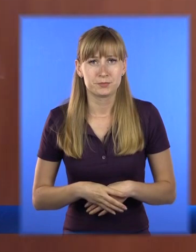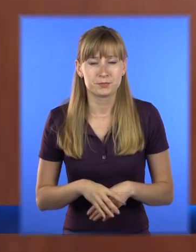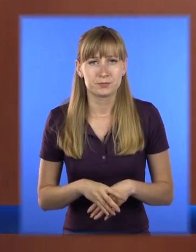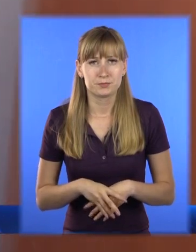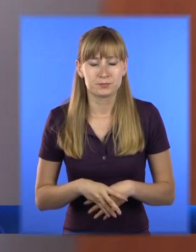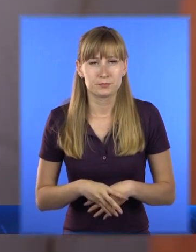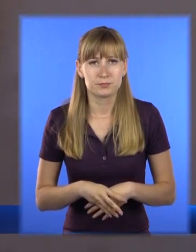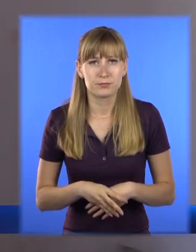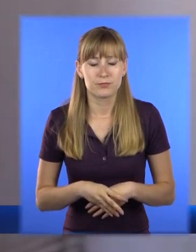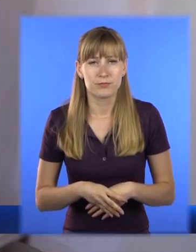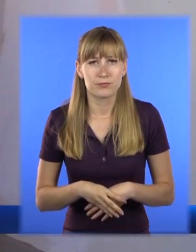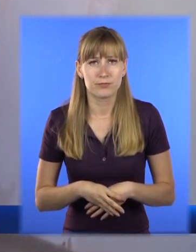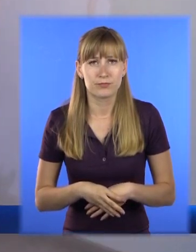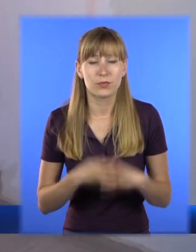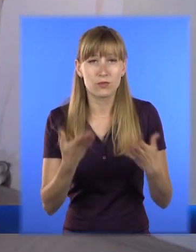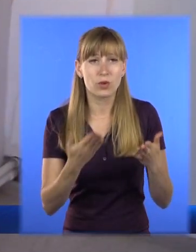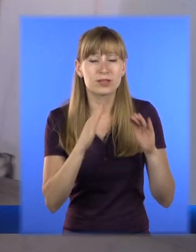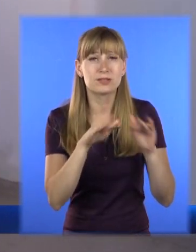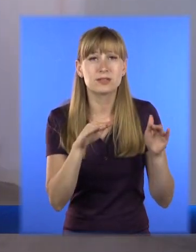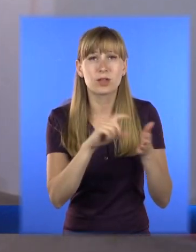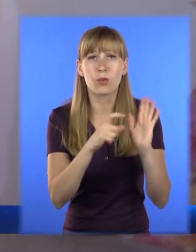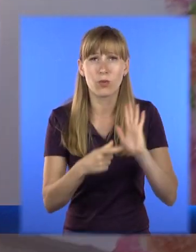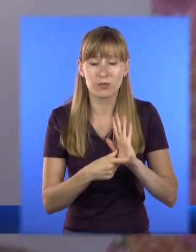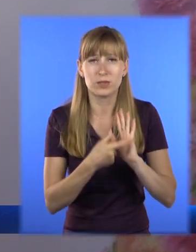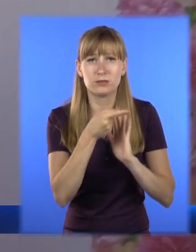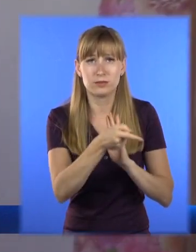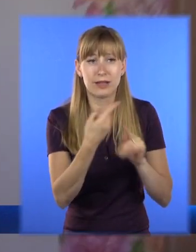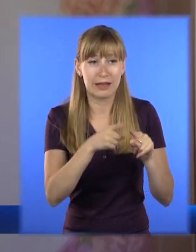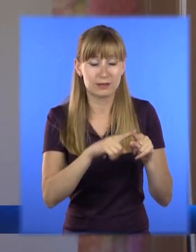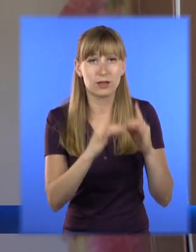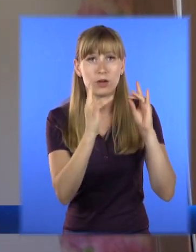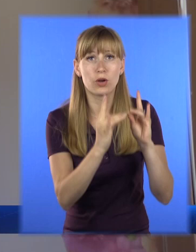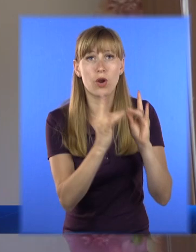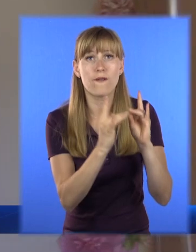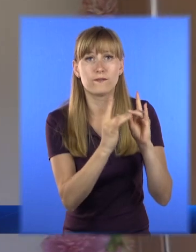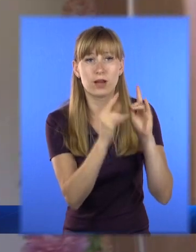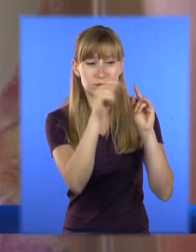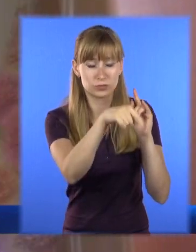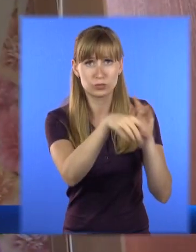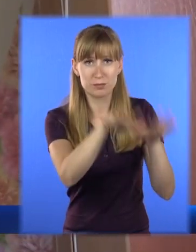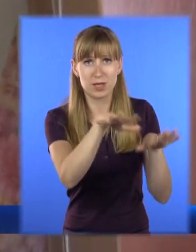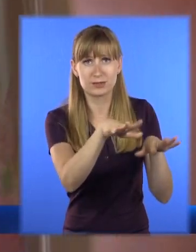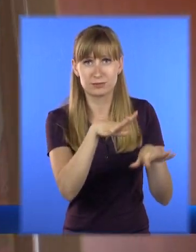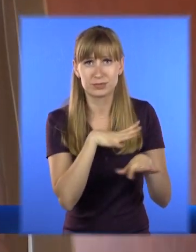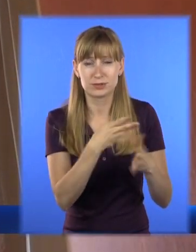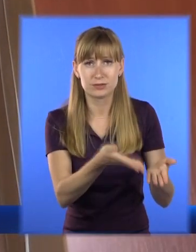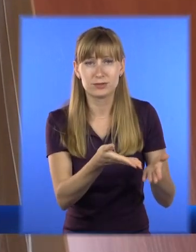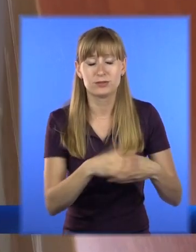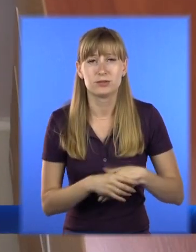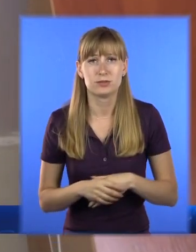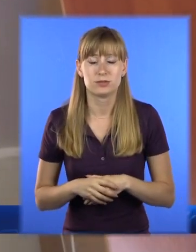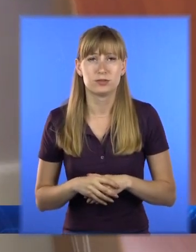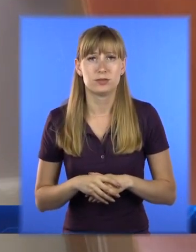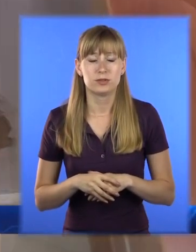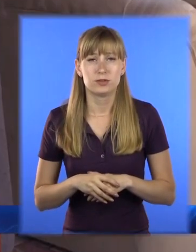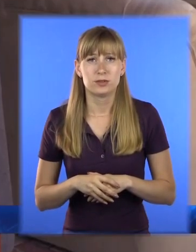Ось що в дитячій кімнаті робиться, там, де непосередньо стояло ліжко нашої моєї